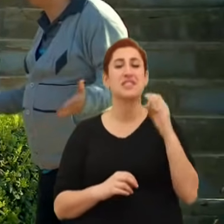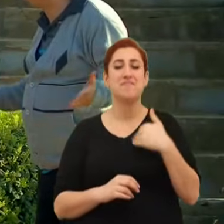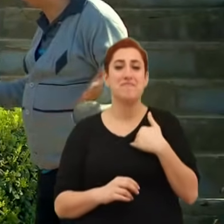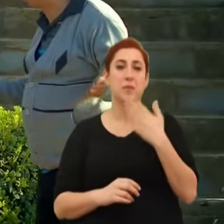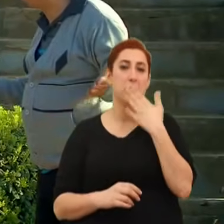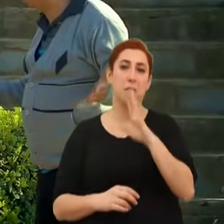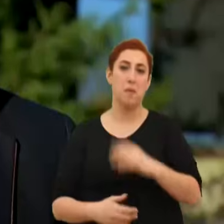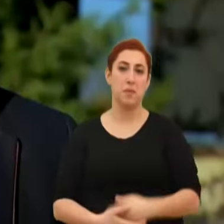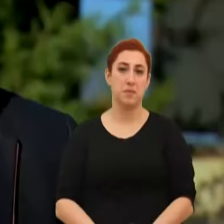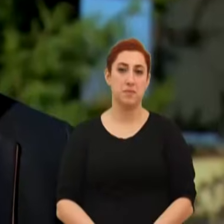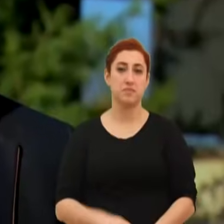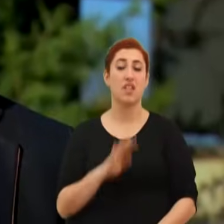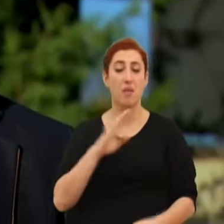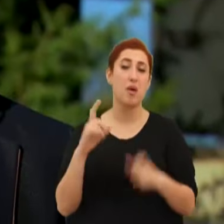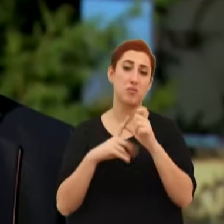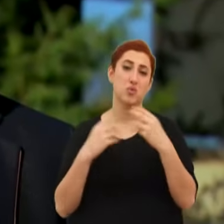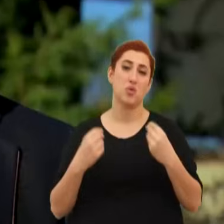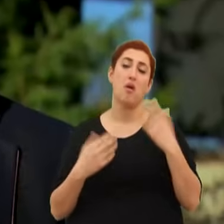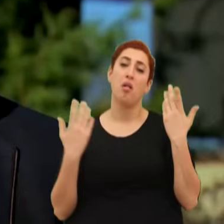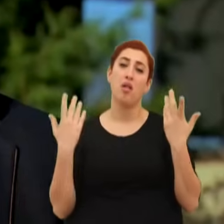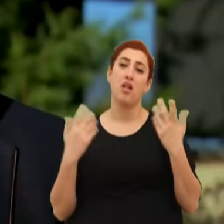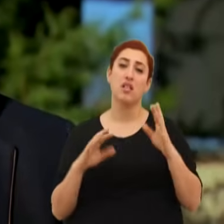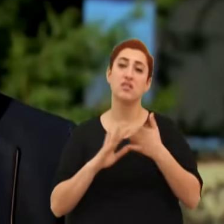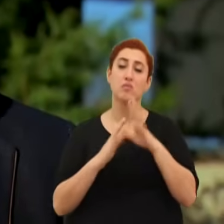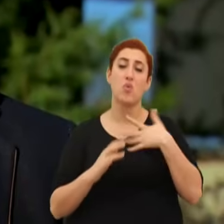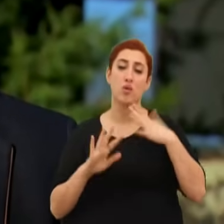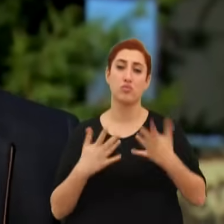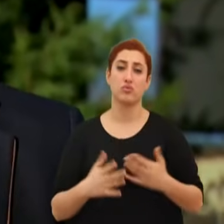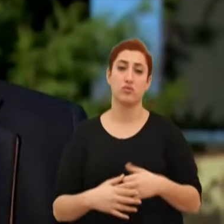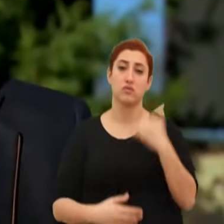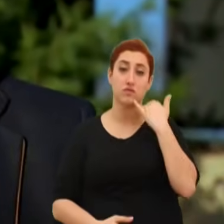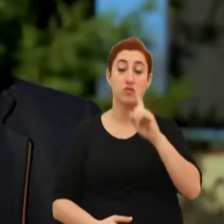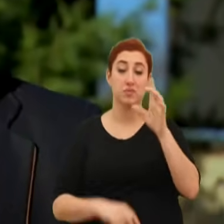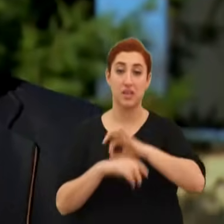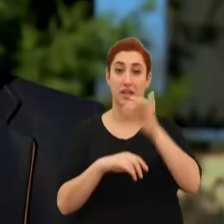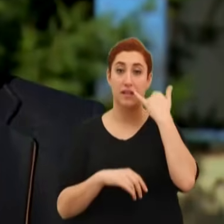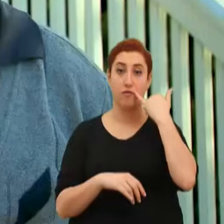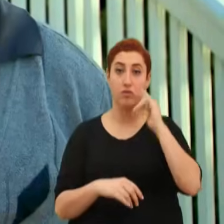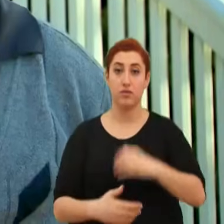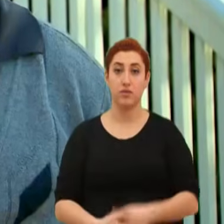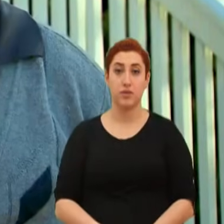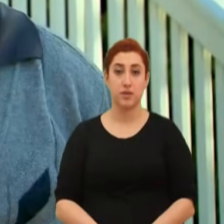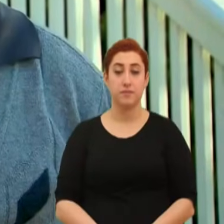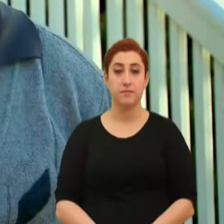bile gelmiyor içimde. Ya tamam Şükrü ya, Allah Allah. Zaten moralim bozuk. Bir saniye telefon.